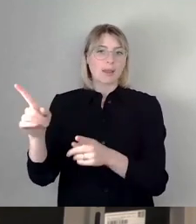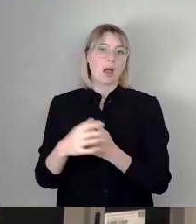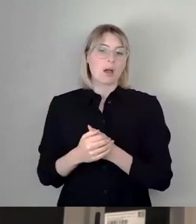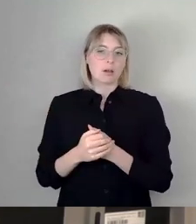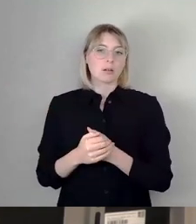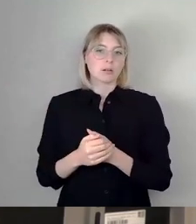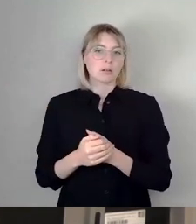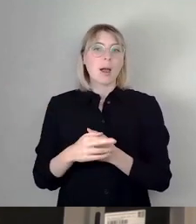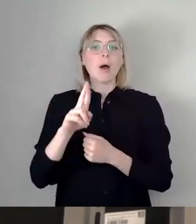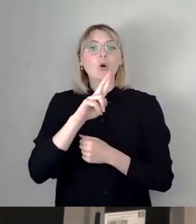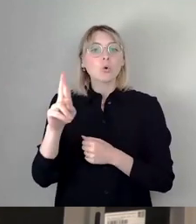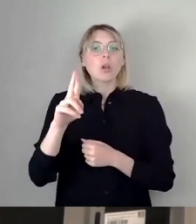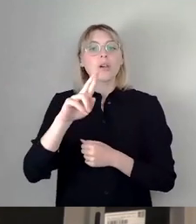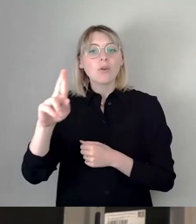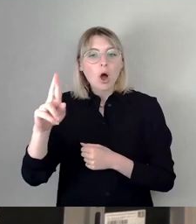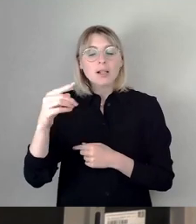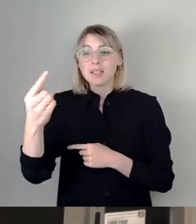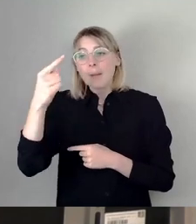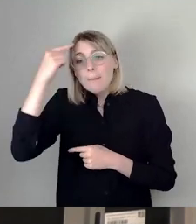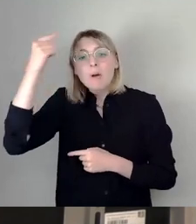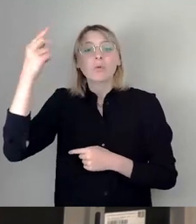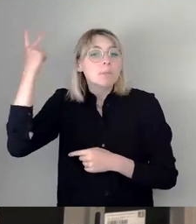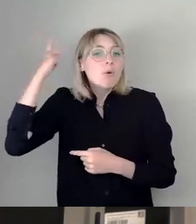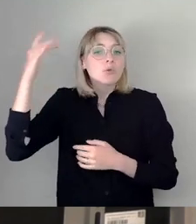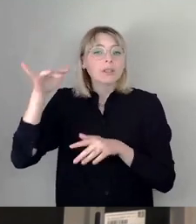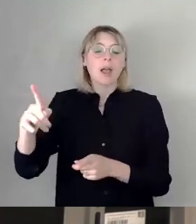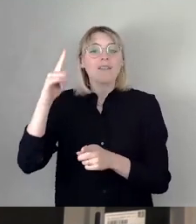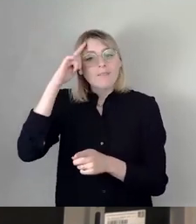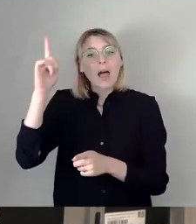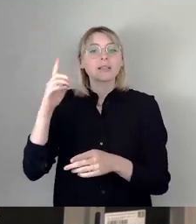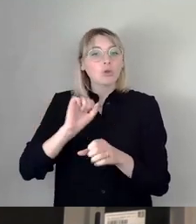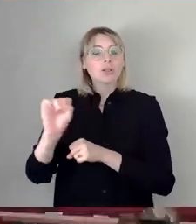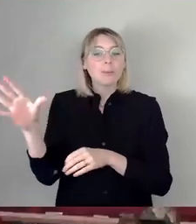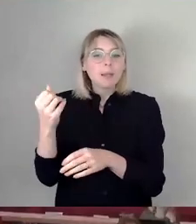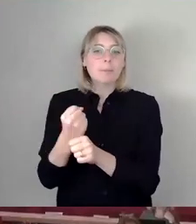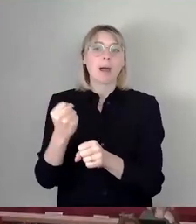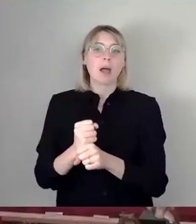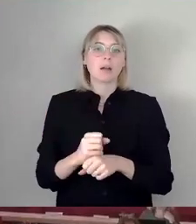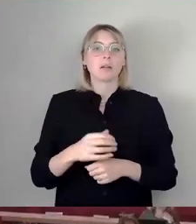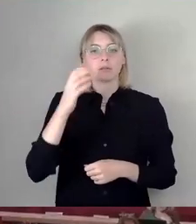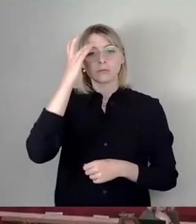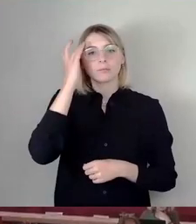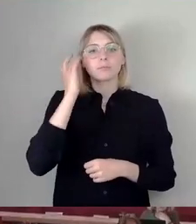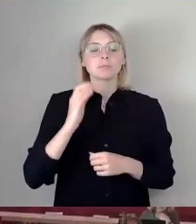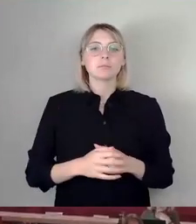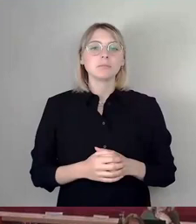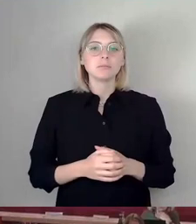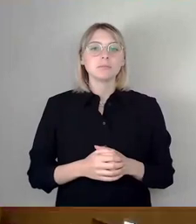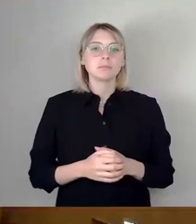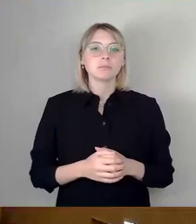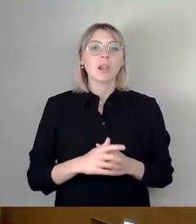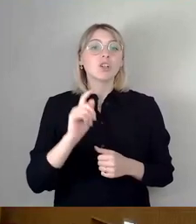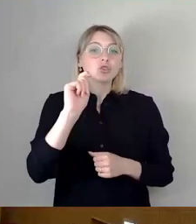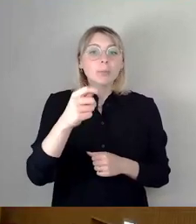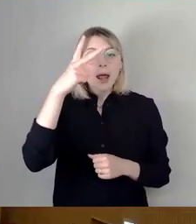sehr wohl bewusst und die machen da auch mit. Und es ist auch Mario durch einen Schmidt, guten... Wenn du was sagen willst, dann meldest du dich bitte nochmal. Ansonsten